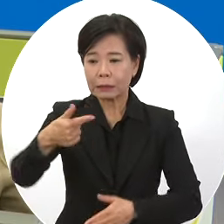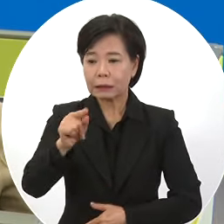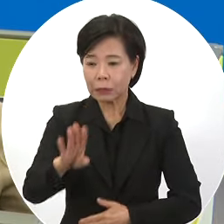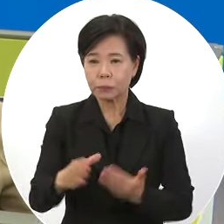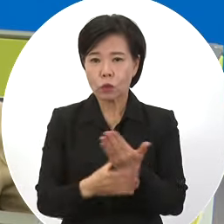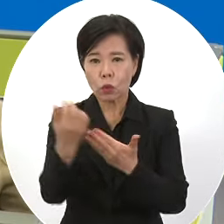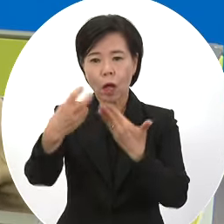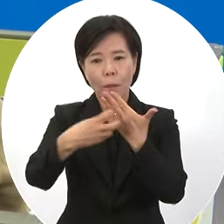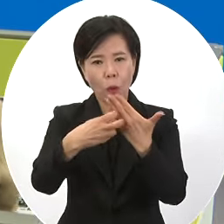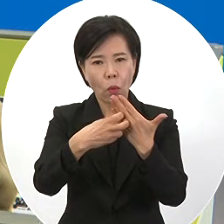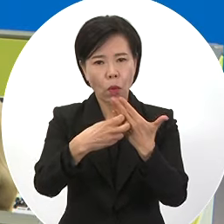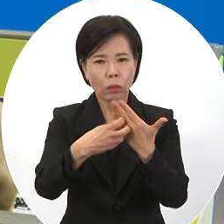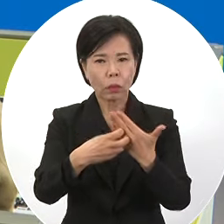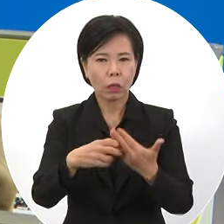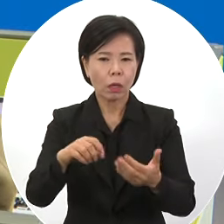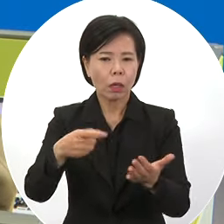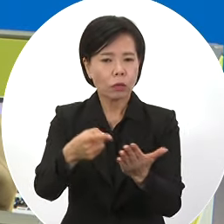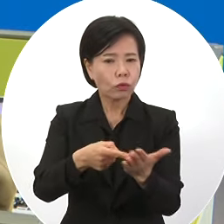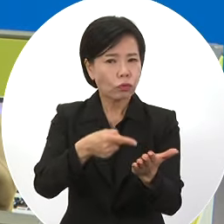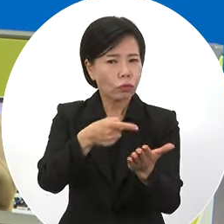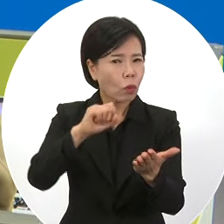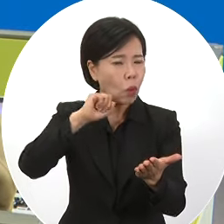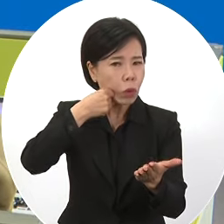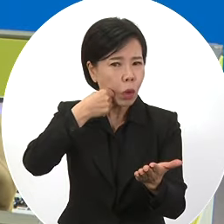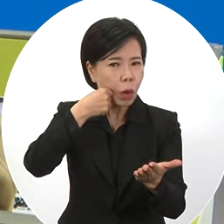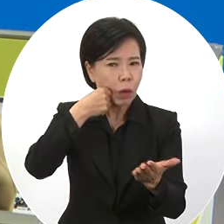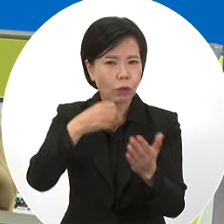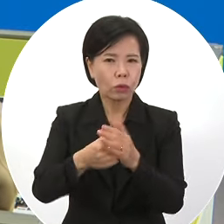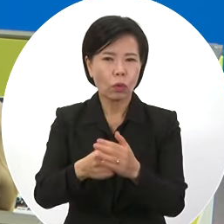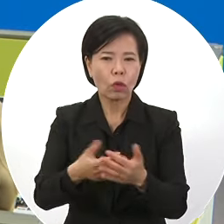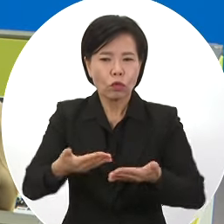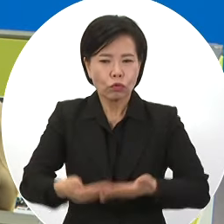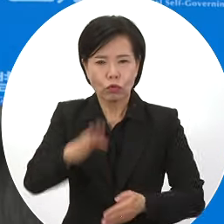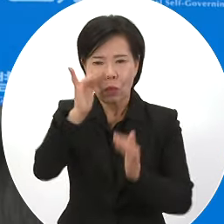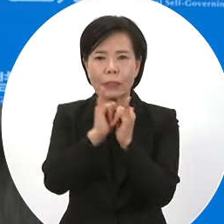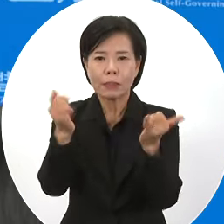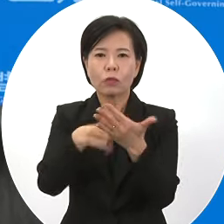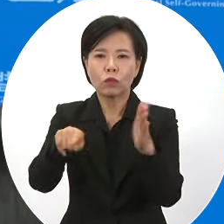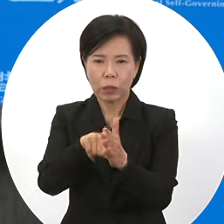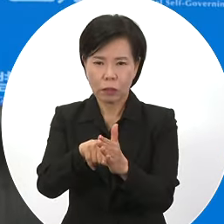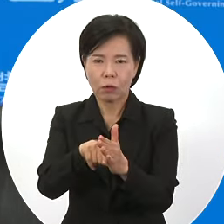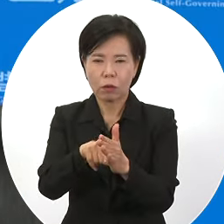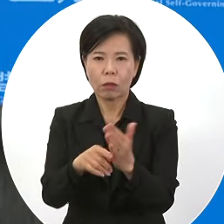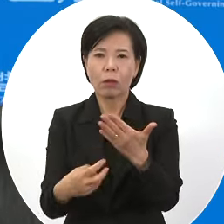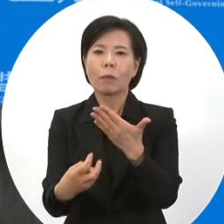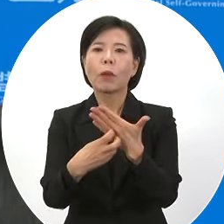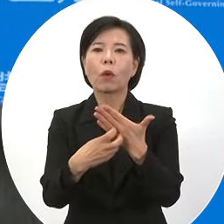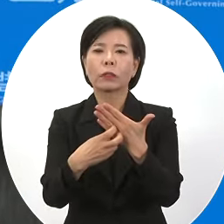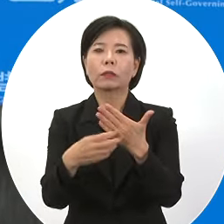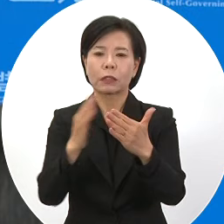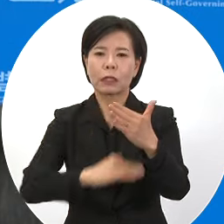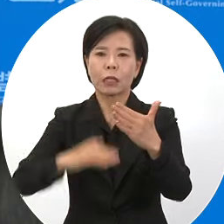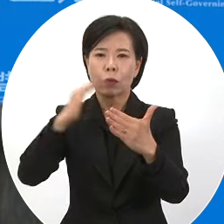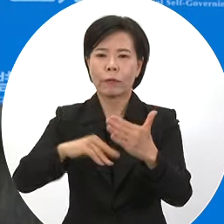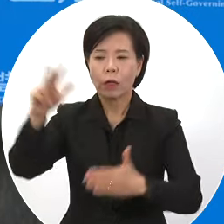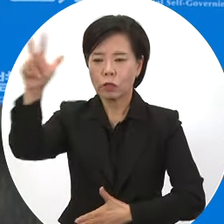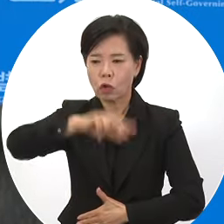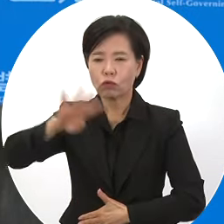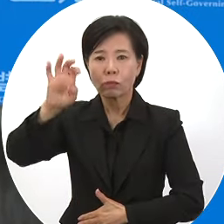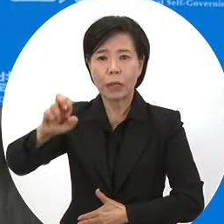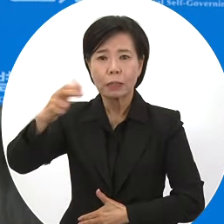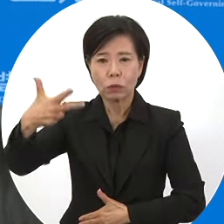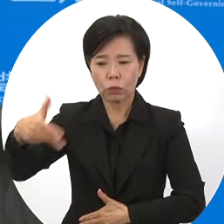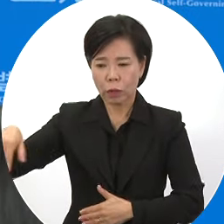상급종합병원은 중증질환과 고난이도 의료행위를 전문적으로 수행하는 의료기관인데요. 현재 전국에